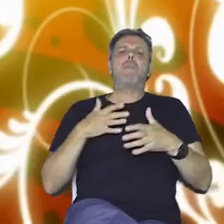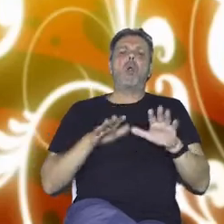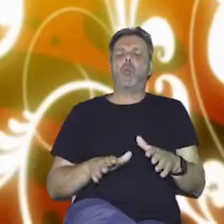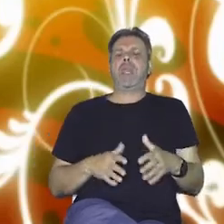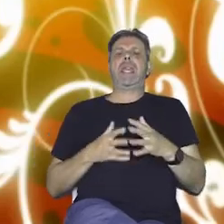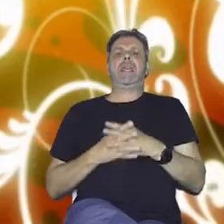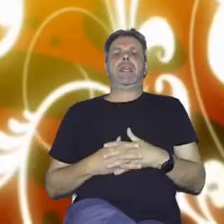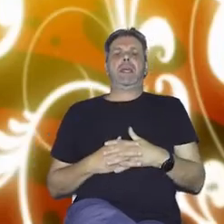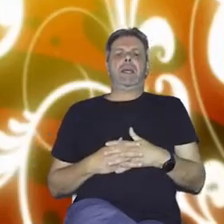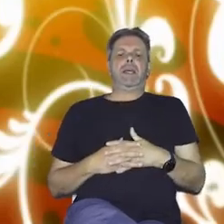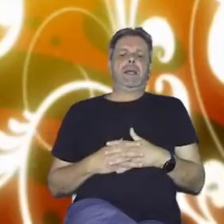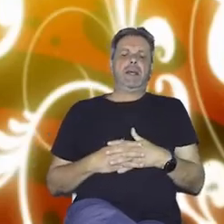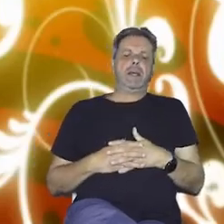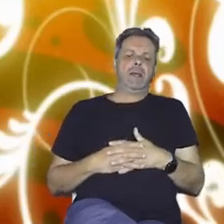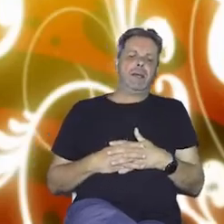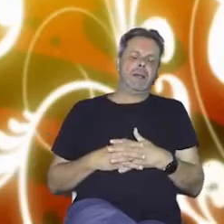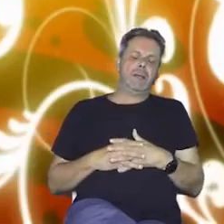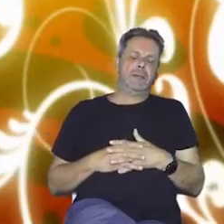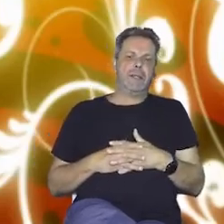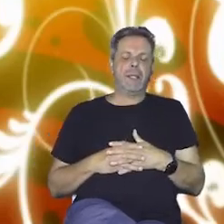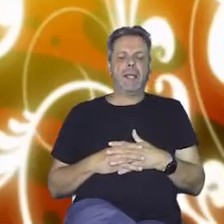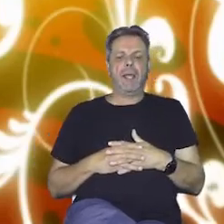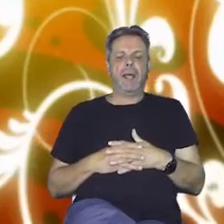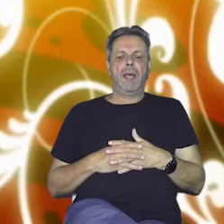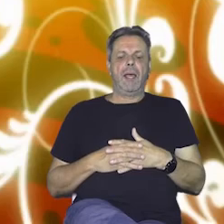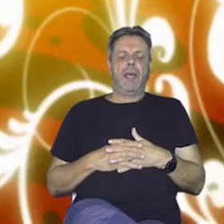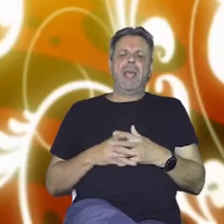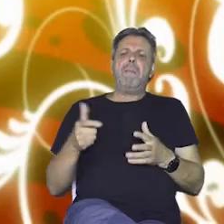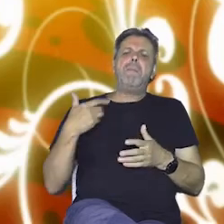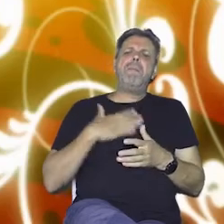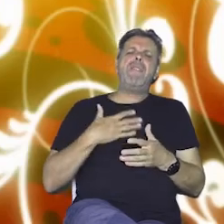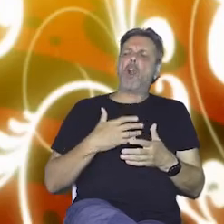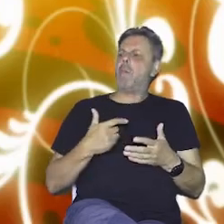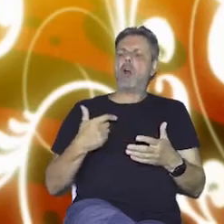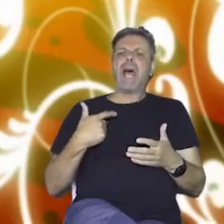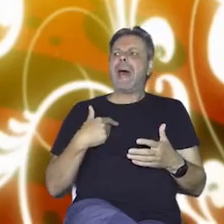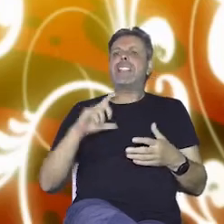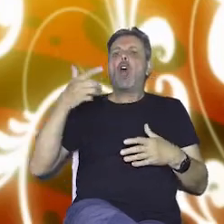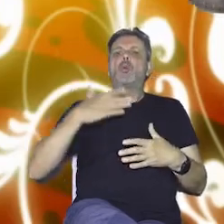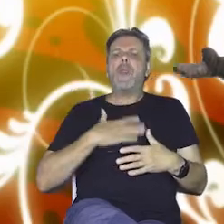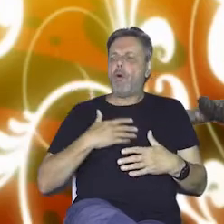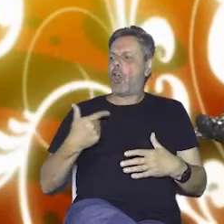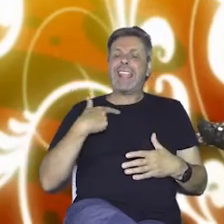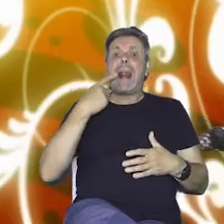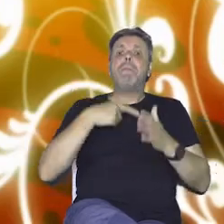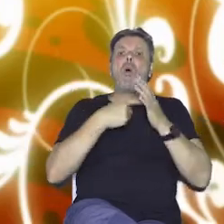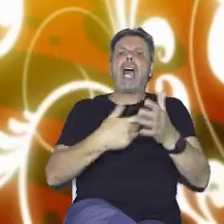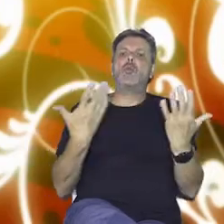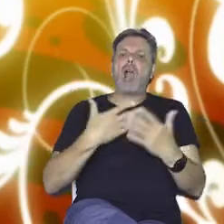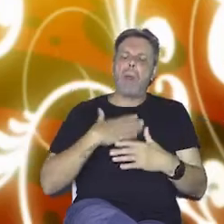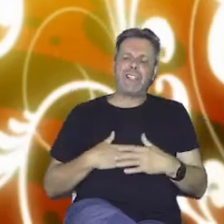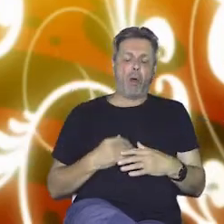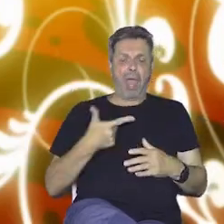malo se savijemo, ovo ono, znaš, pa volimo da nas vole, da nam da, pokažu da nas vole,